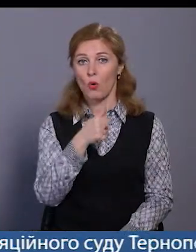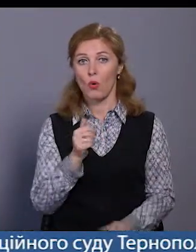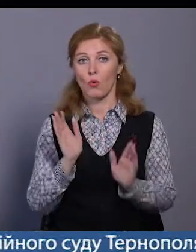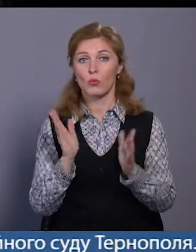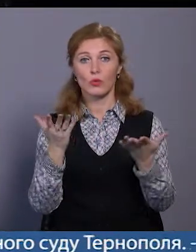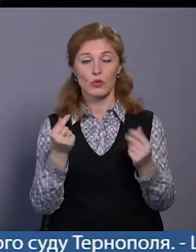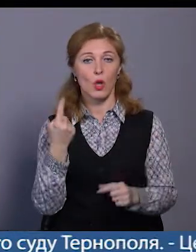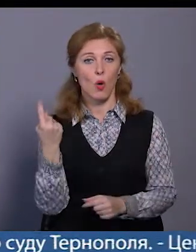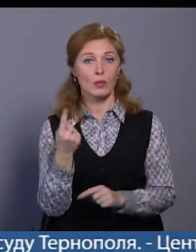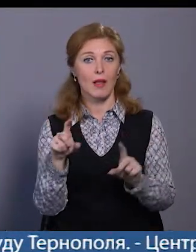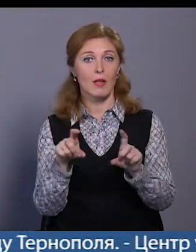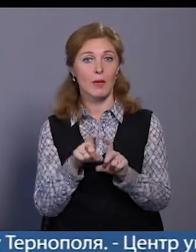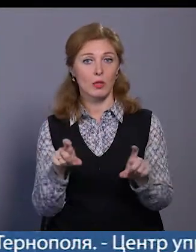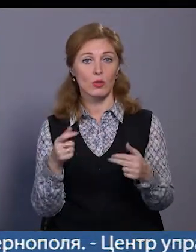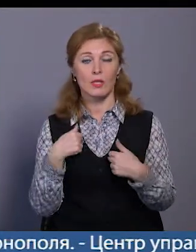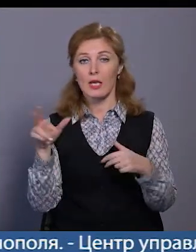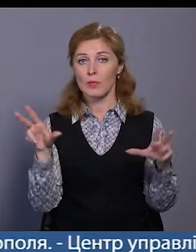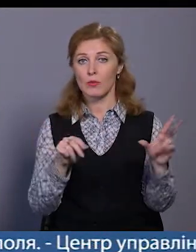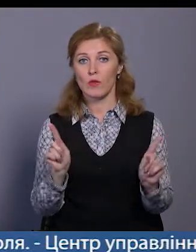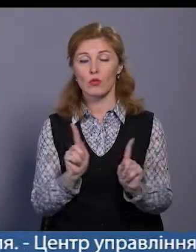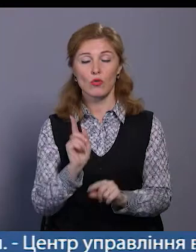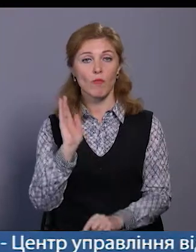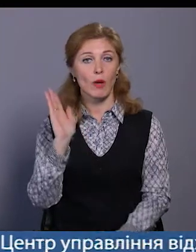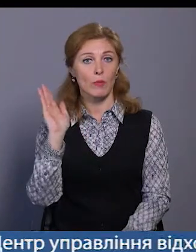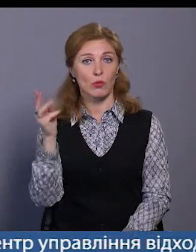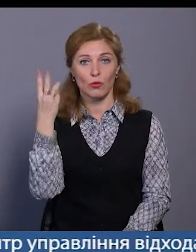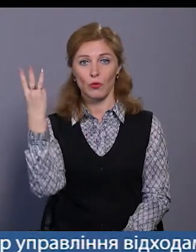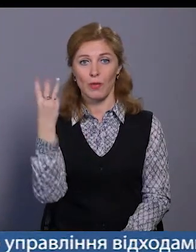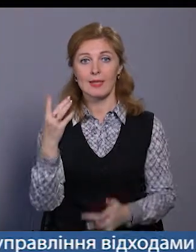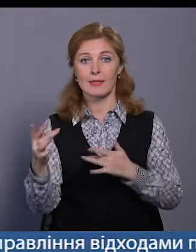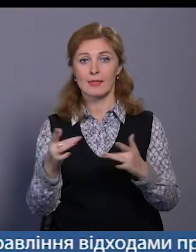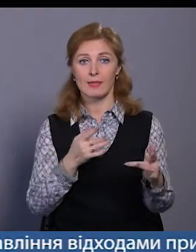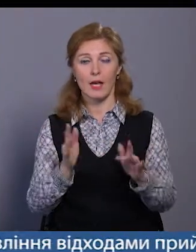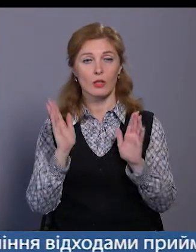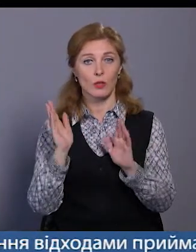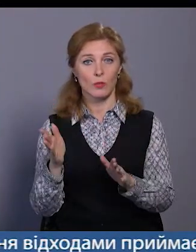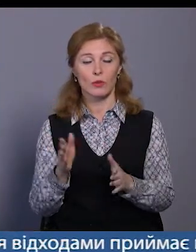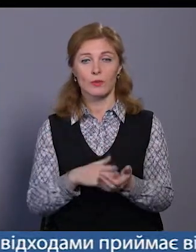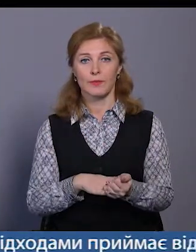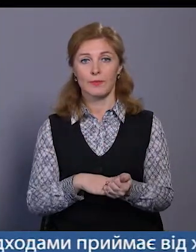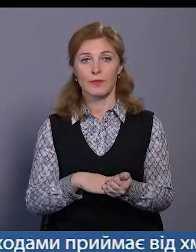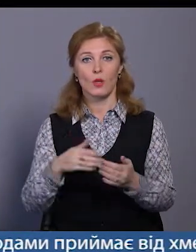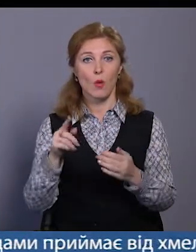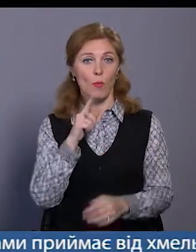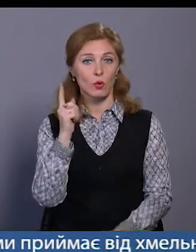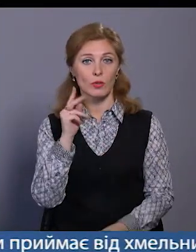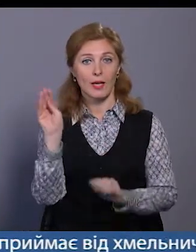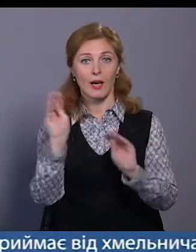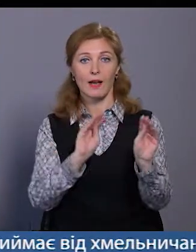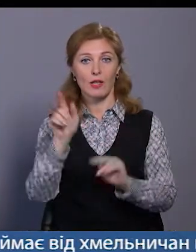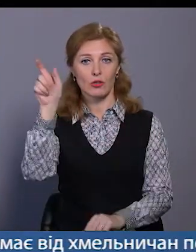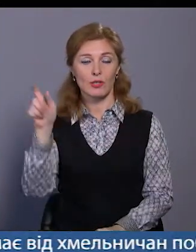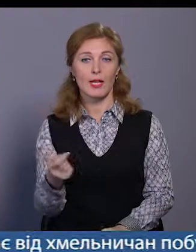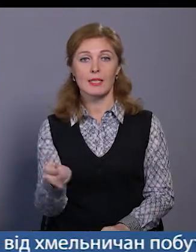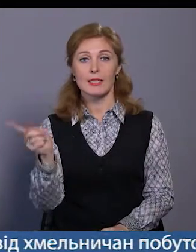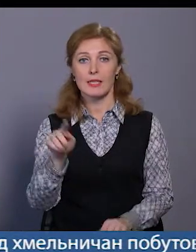ще одна лабораторія. І я сподіваюся, що в майбутньому Хмельницький театр буде асоціюватися у молодих режисерів з тим